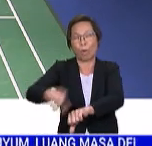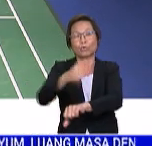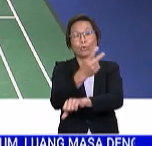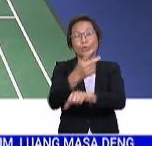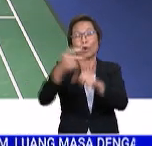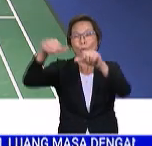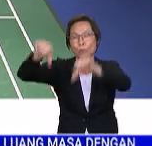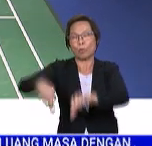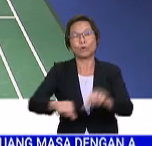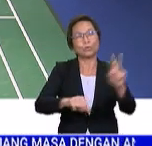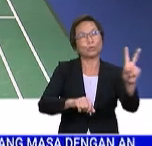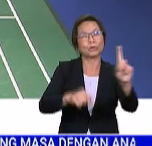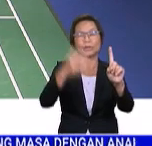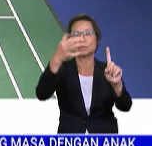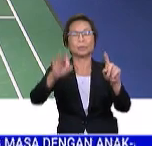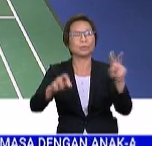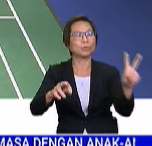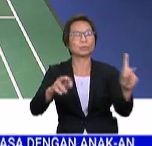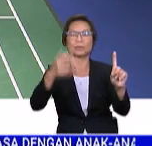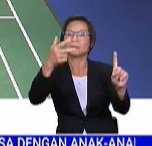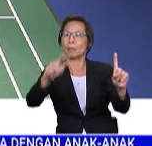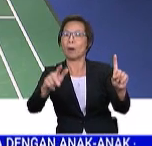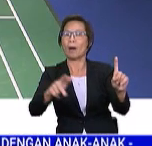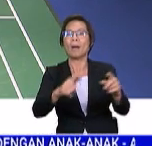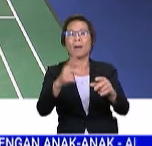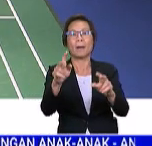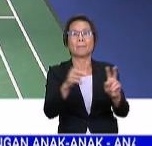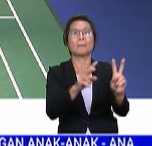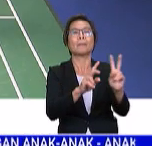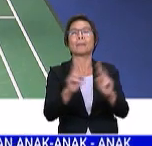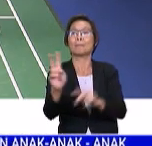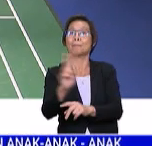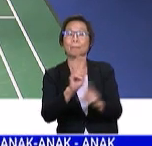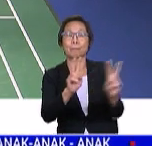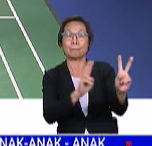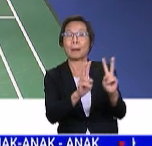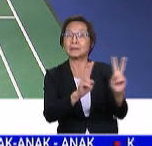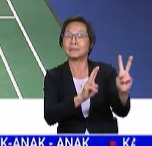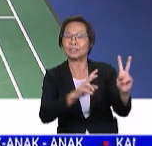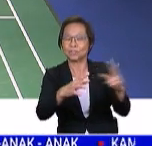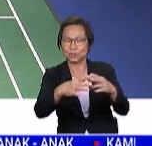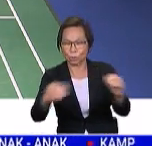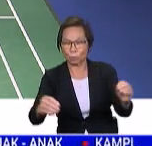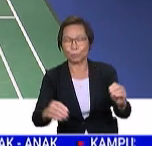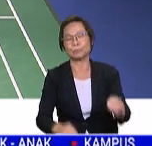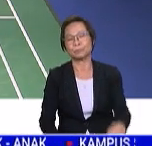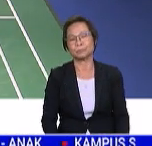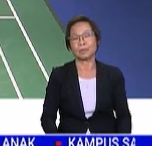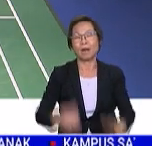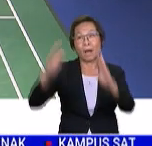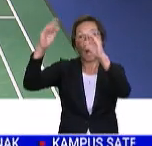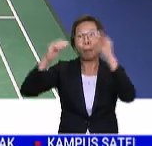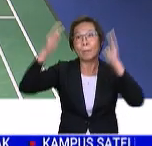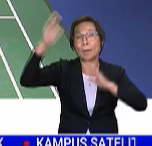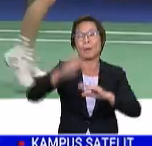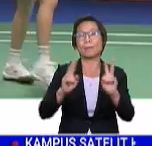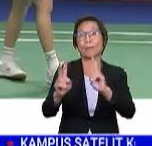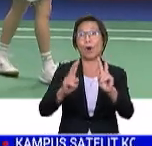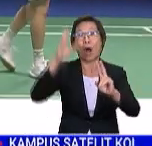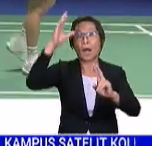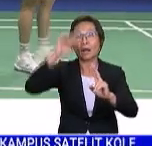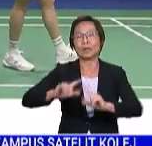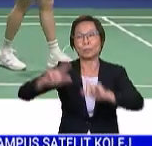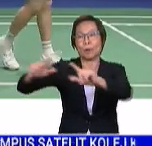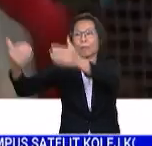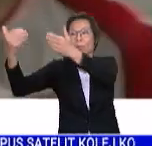WhatsApp 21-19 21-17 kepada pasangannya pun akhirnya Koga taikisha itu harapan polisi dan berburu lagi